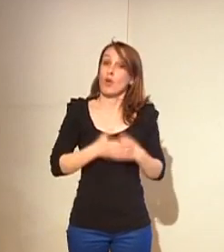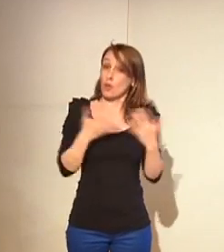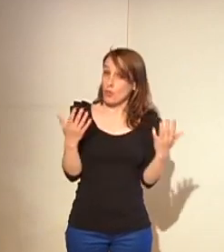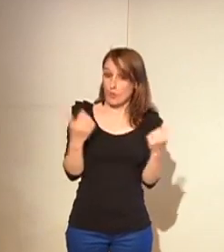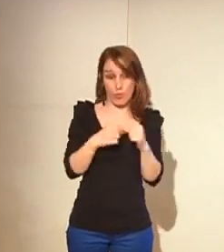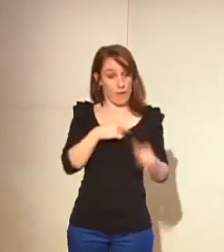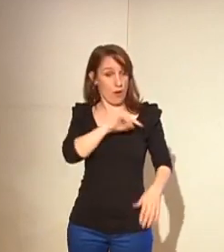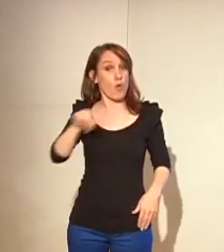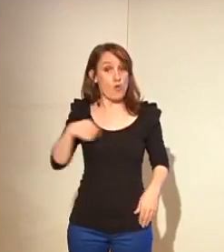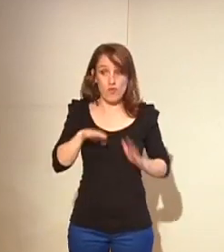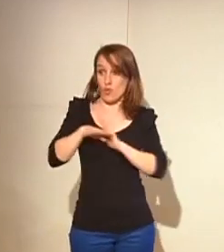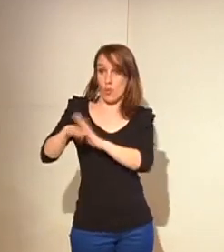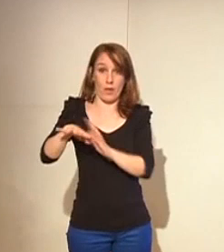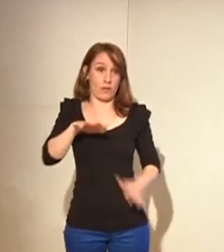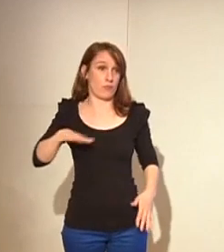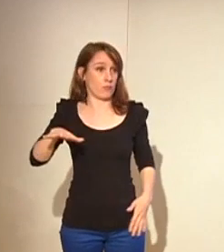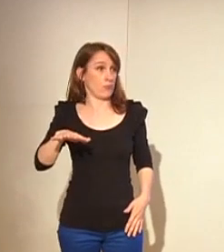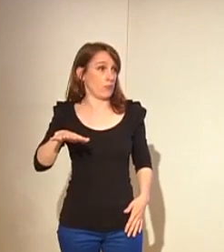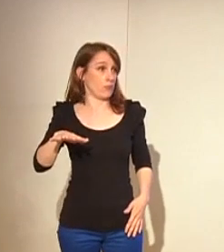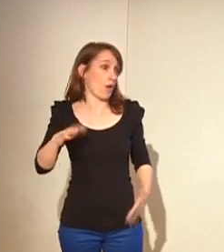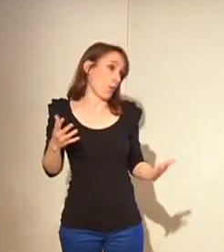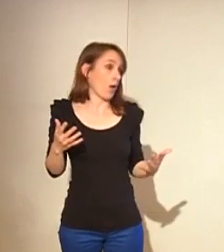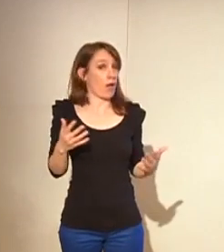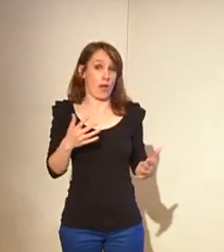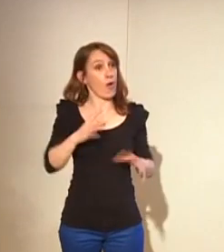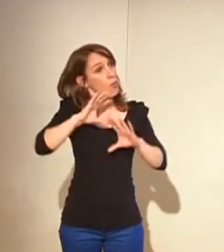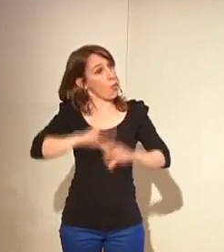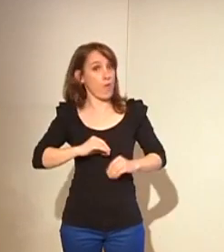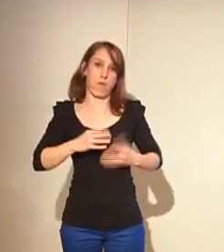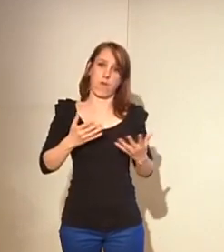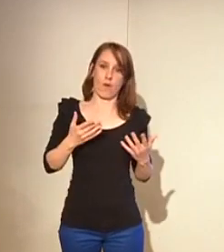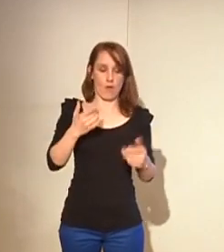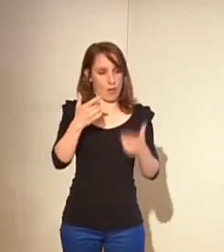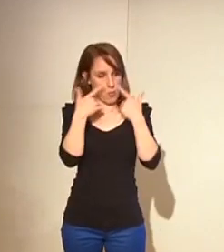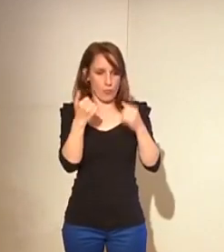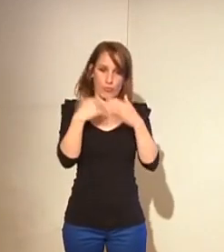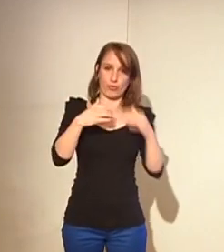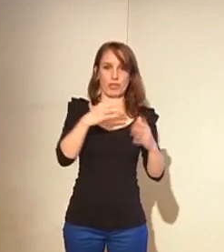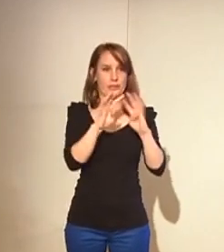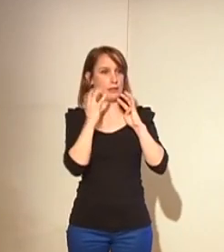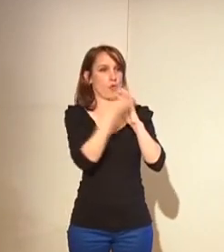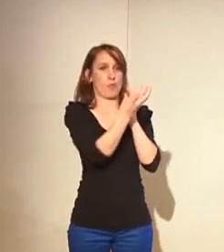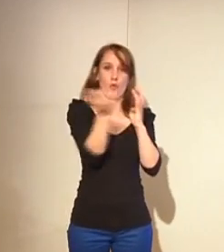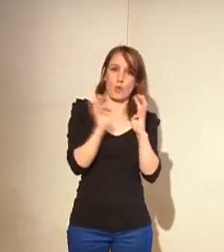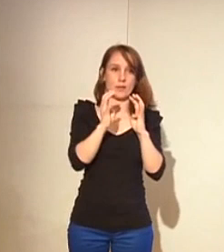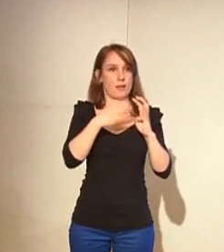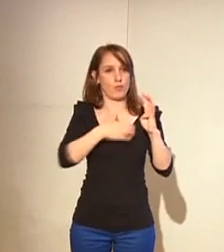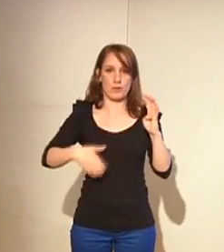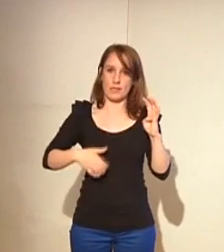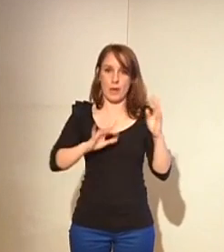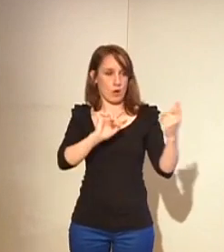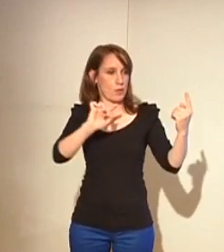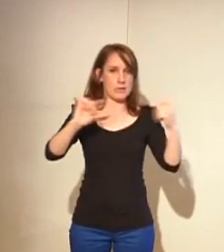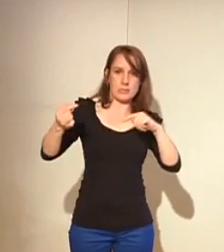présence qui garantit le pluralisme municipal le pluralisme politique dans les